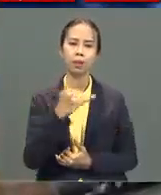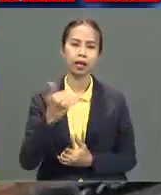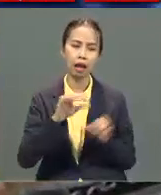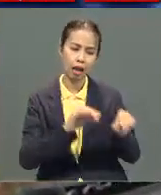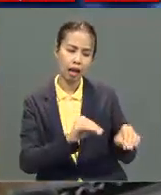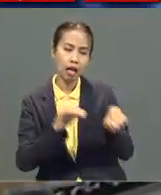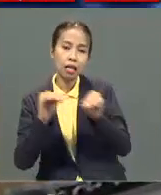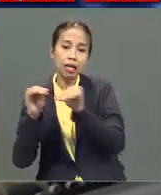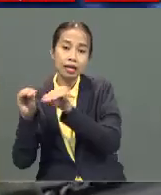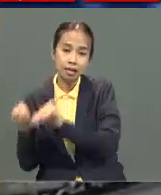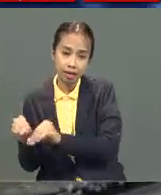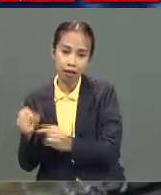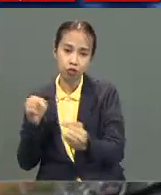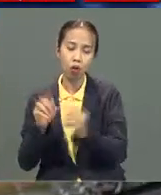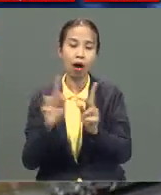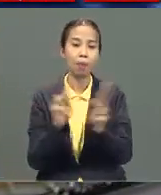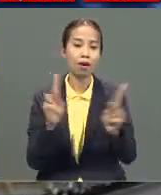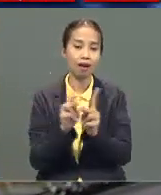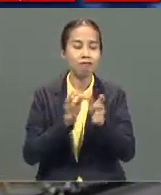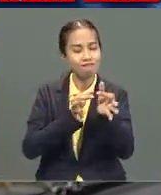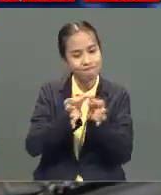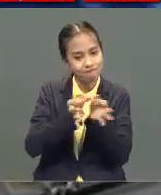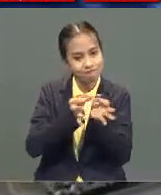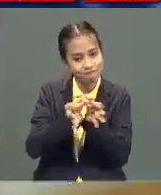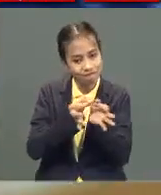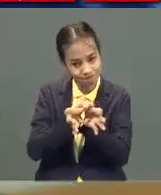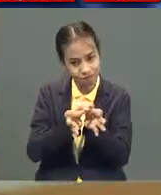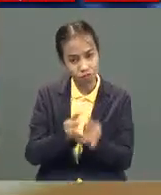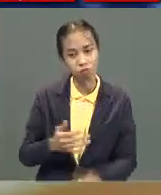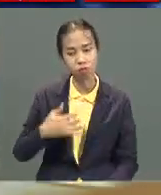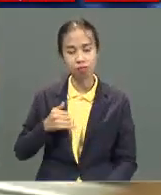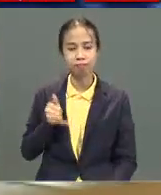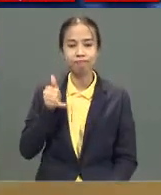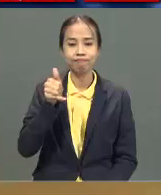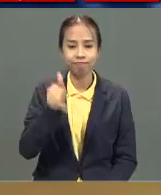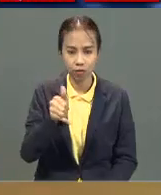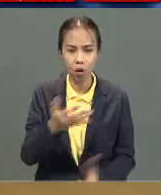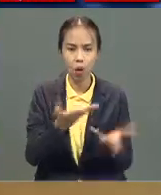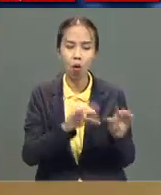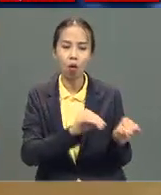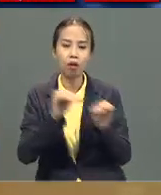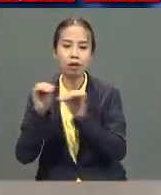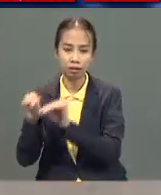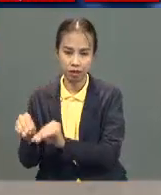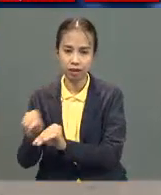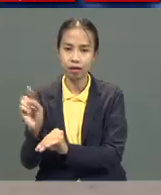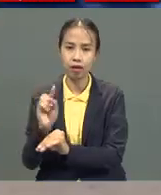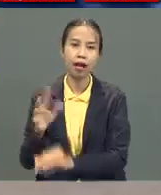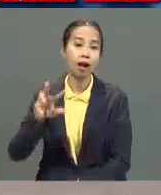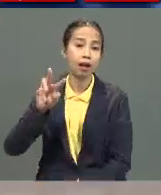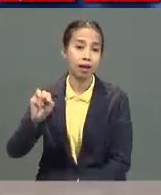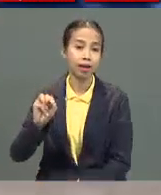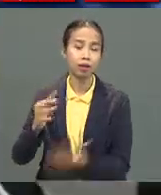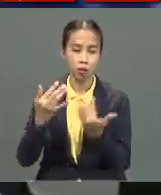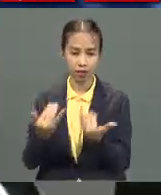การเข้าชี้แจงต่อคณะกรรมการกฎหมายการยุติธรรมและสิทธิมนุษยชนสภาผู้แทนราษฎรที่นัดหมาย